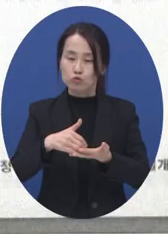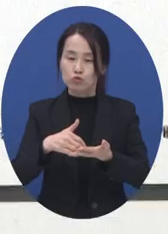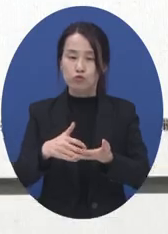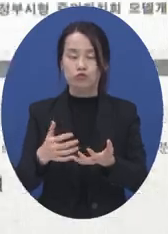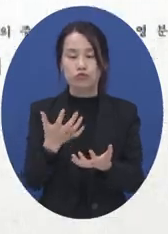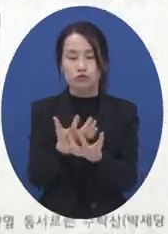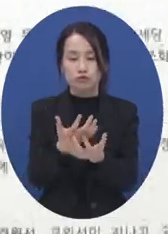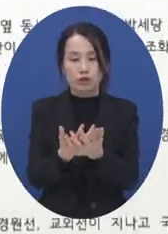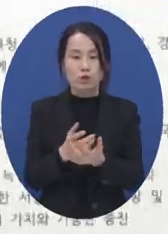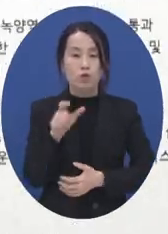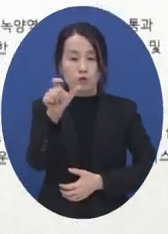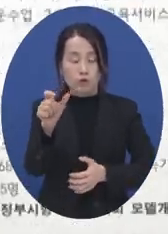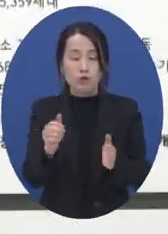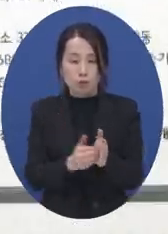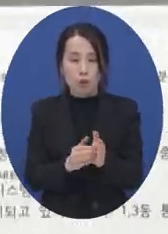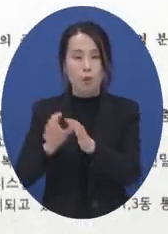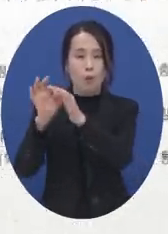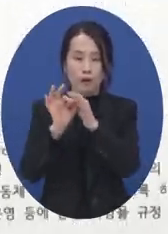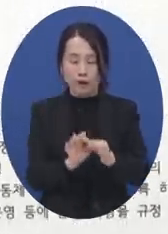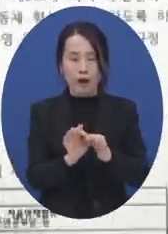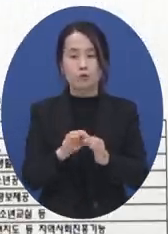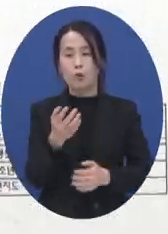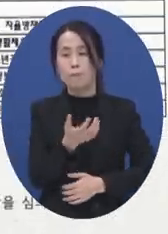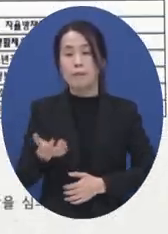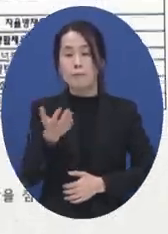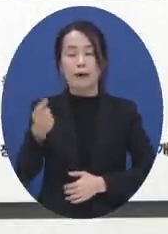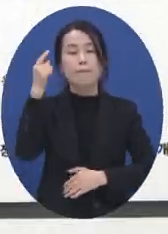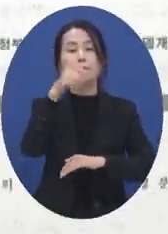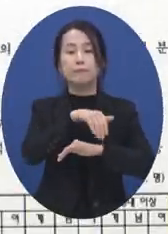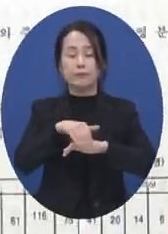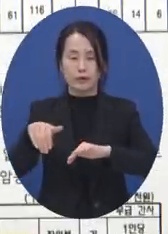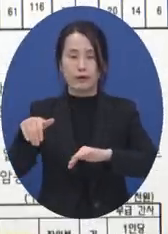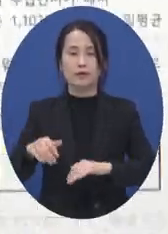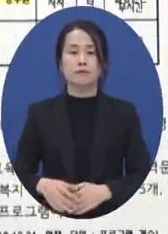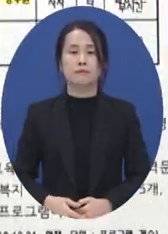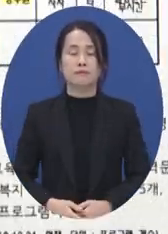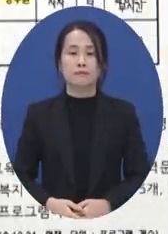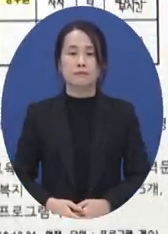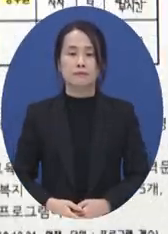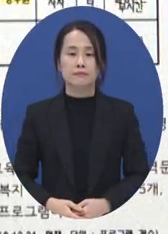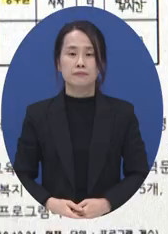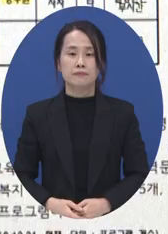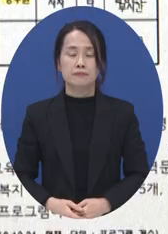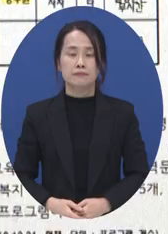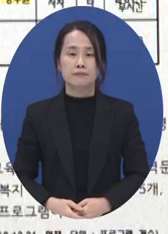정책 연구 가 수록돼 있고 앞으로 지속적으로 업데이트 될 예정입니다